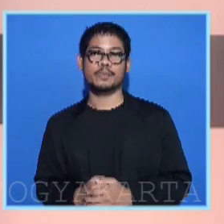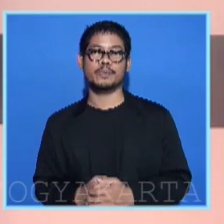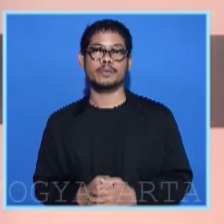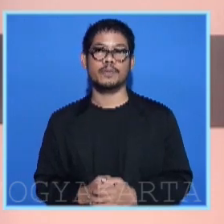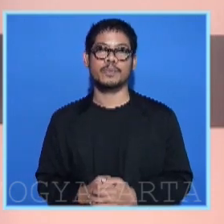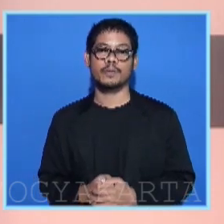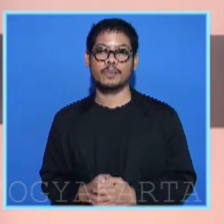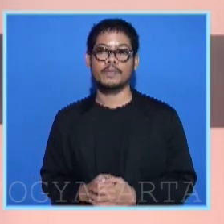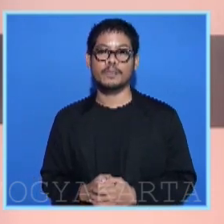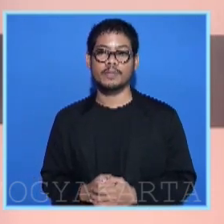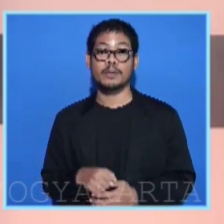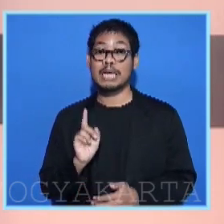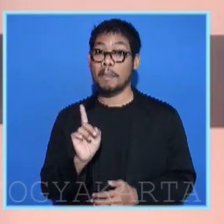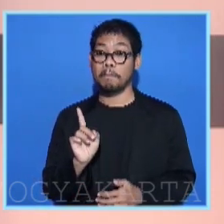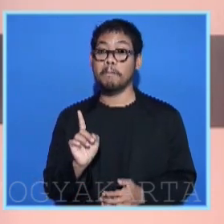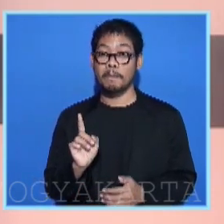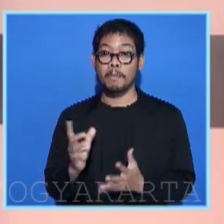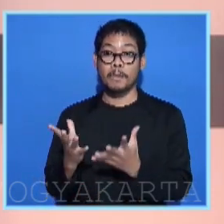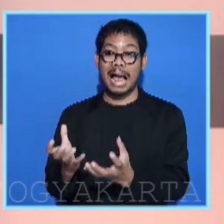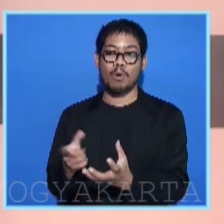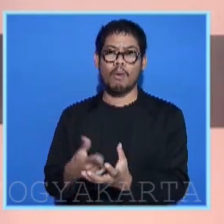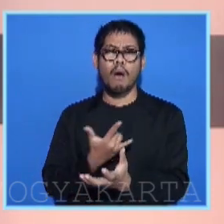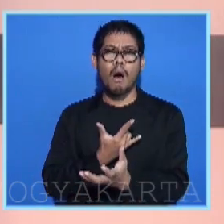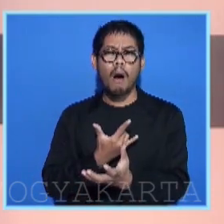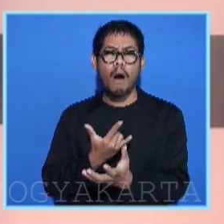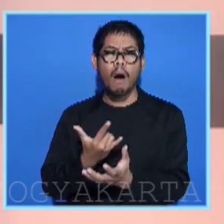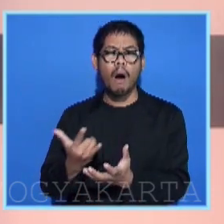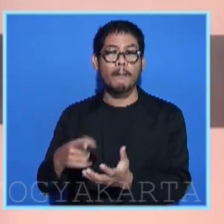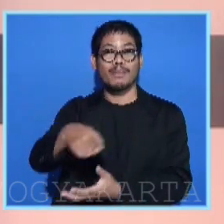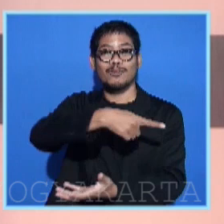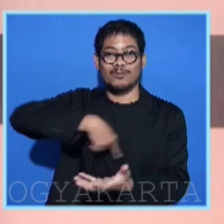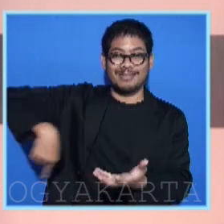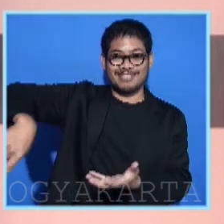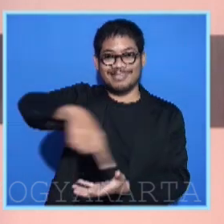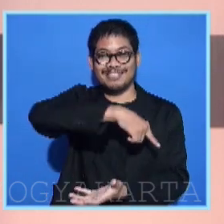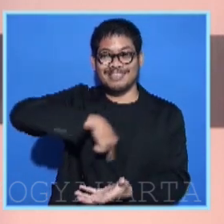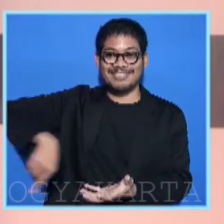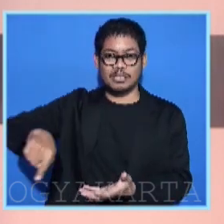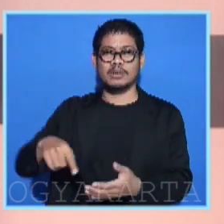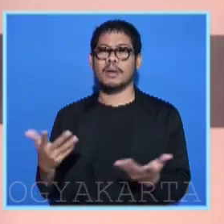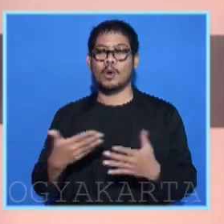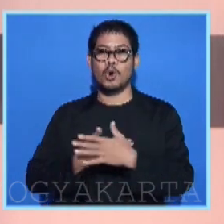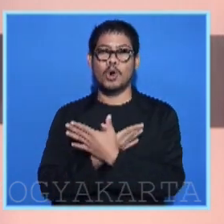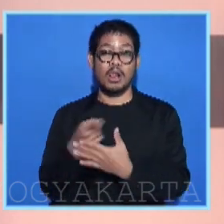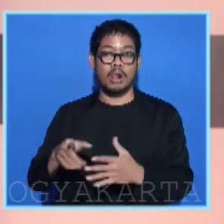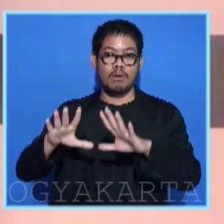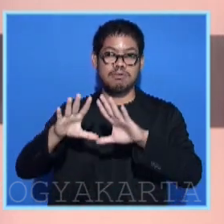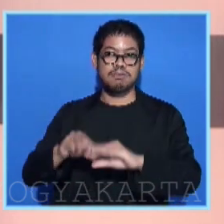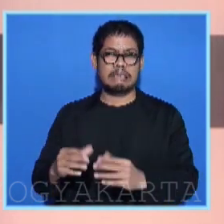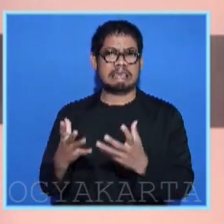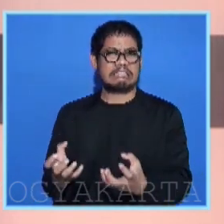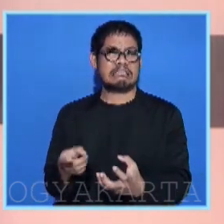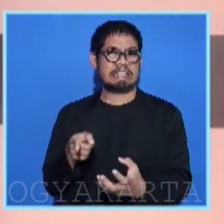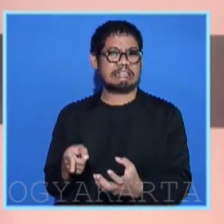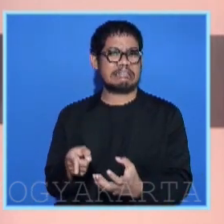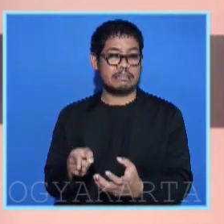akibat kemarau panjang sumur pertanian andalan petani di Kelurahan Pampang palian Gunung Kidul nyaris kering petani kerap